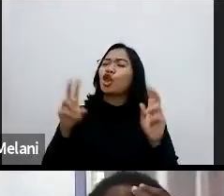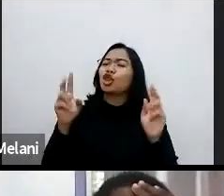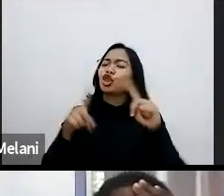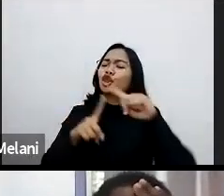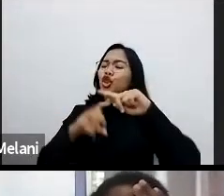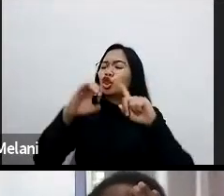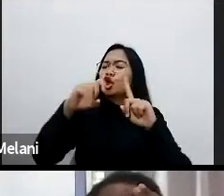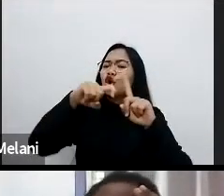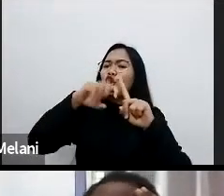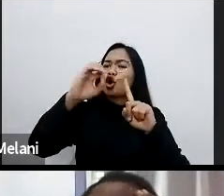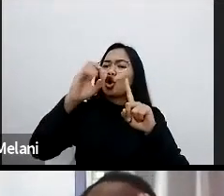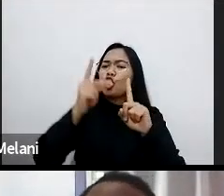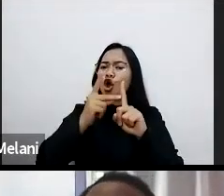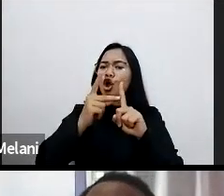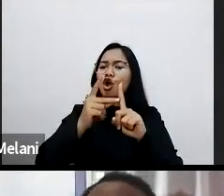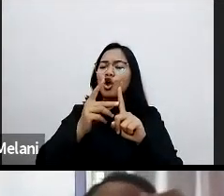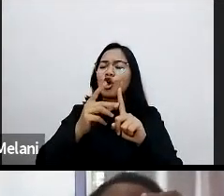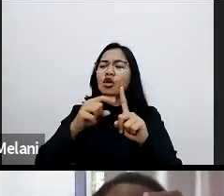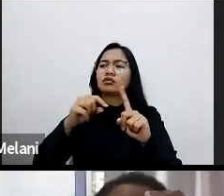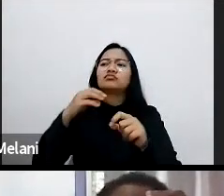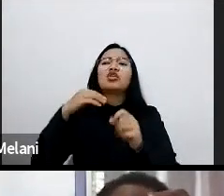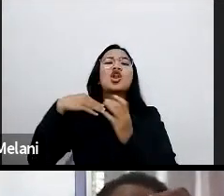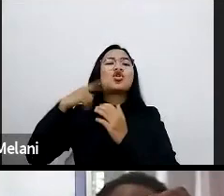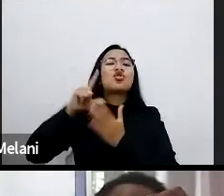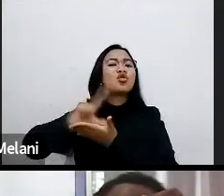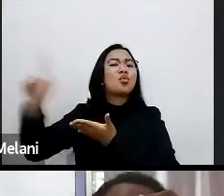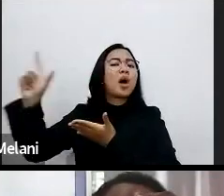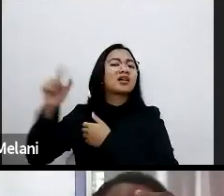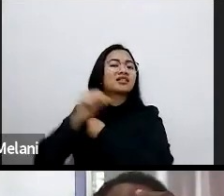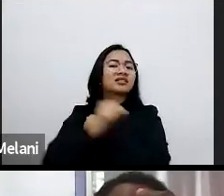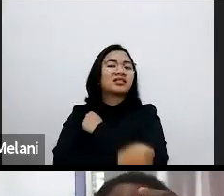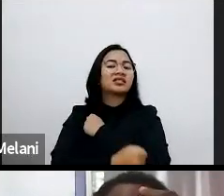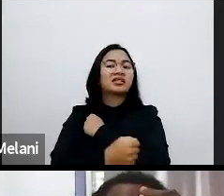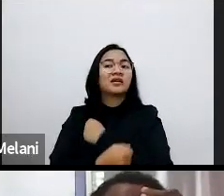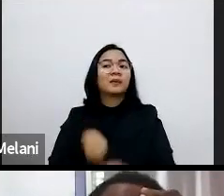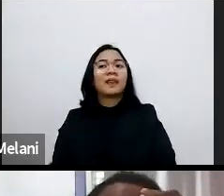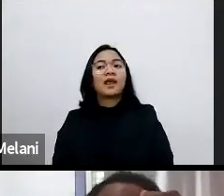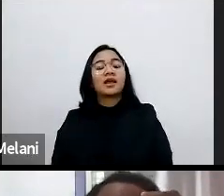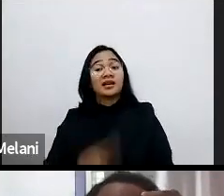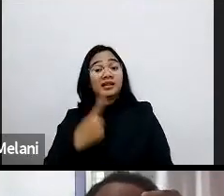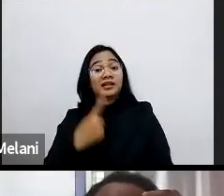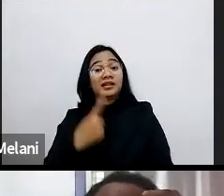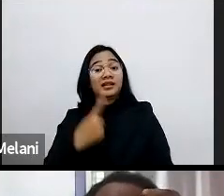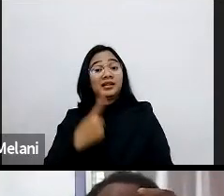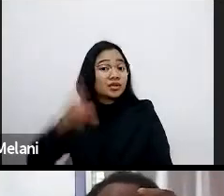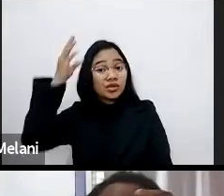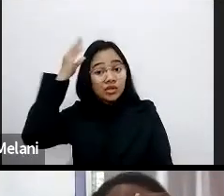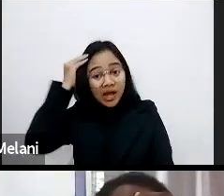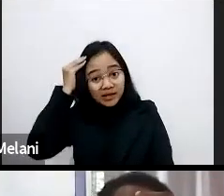disadari adalah bahwa memang kita hidup di dunia